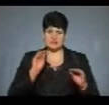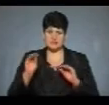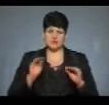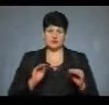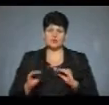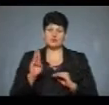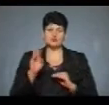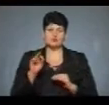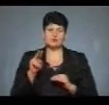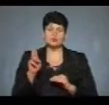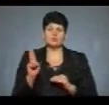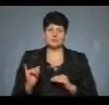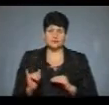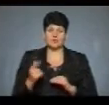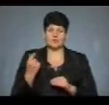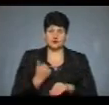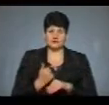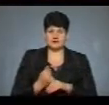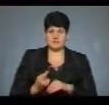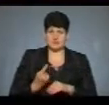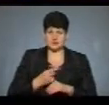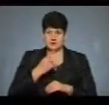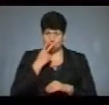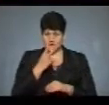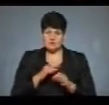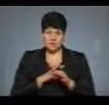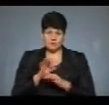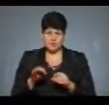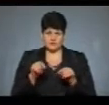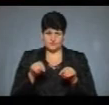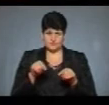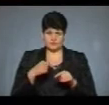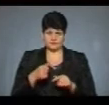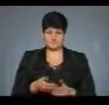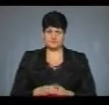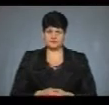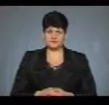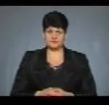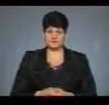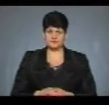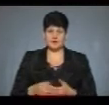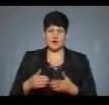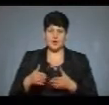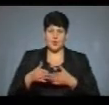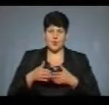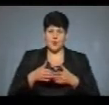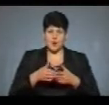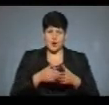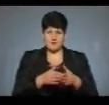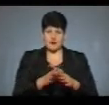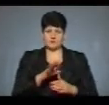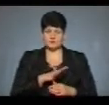Головний майстер Ярослав Верескля показує проєкт цьогорічної інсталяції. Корабель буде з цієї сторони